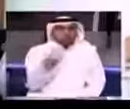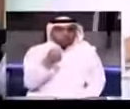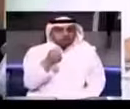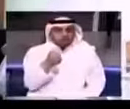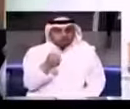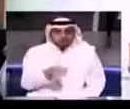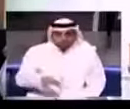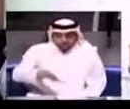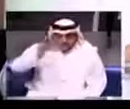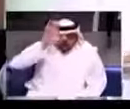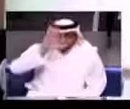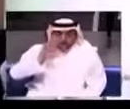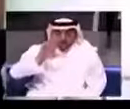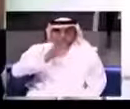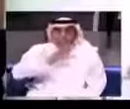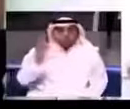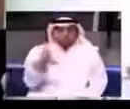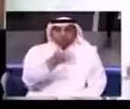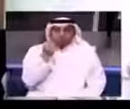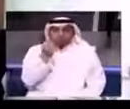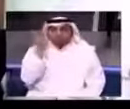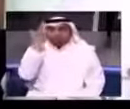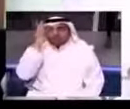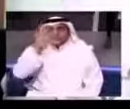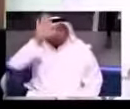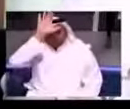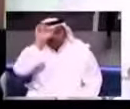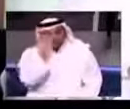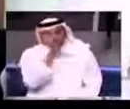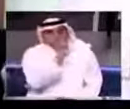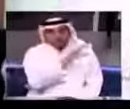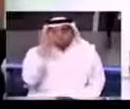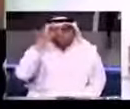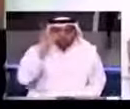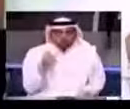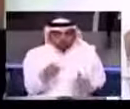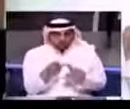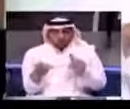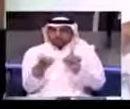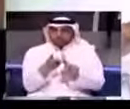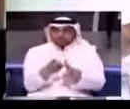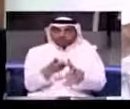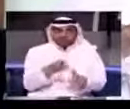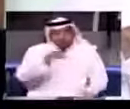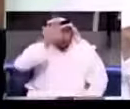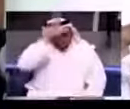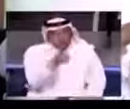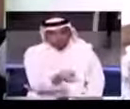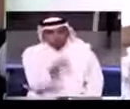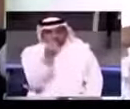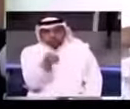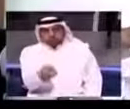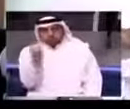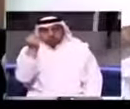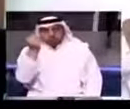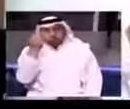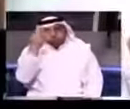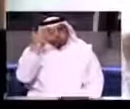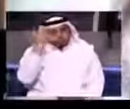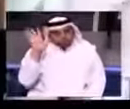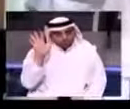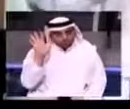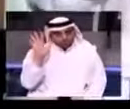من هنا، تؤتي الملك من تشاء وتنزع الملك ممن تشاء. هذه ما يحتاج تشرحها، شفناها يا شيخ.